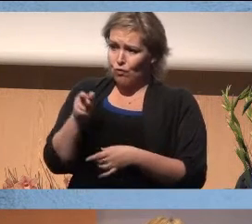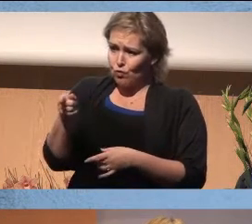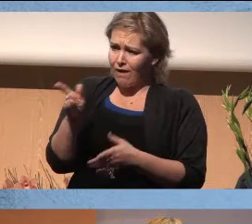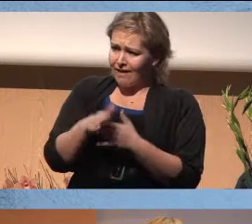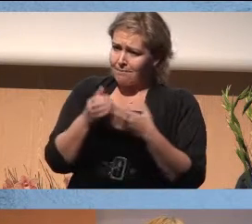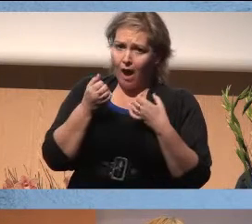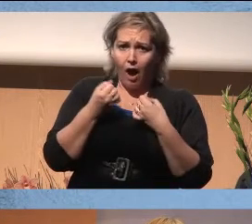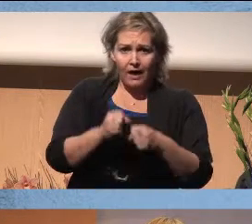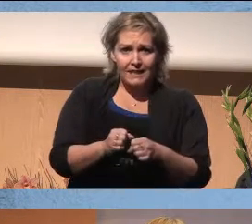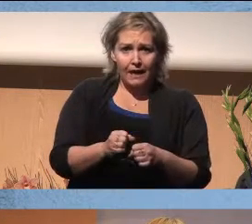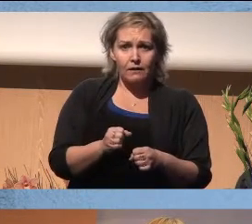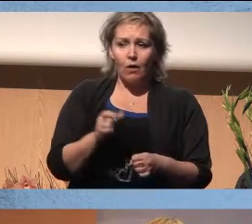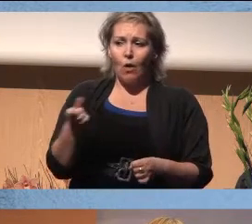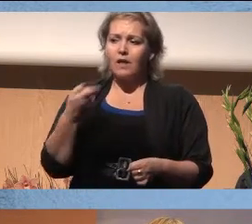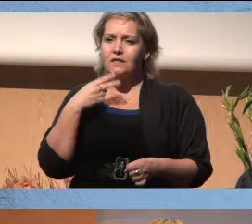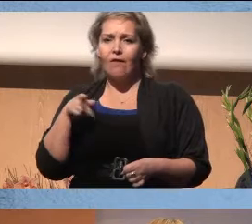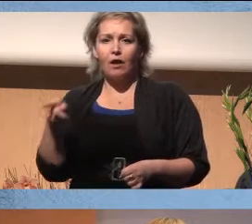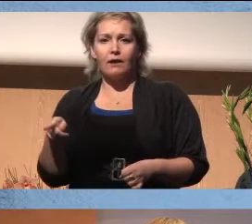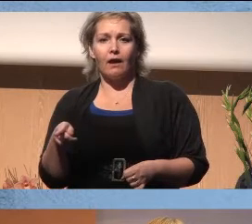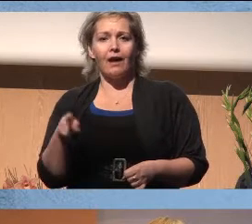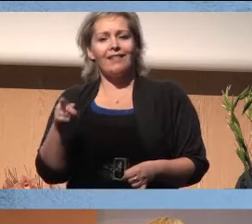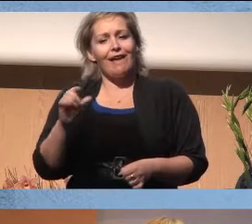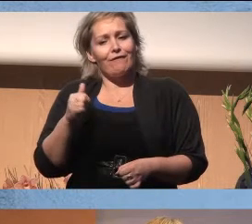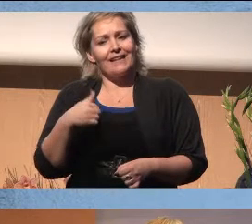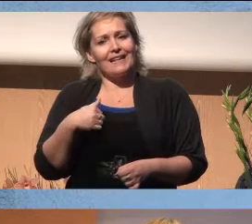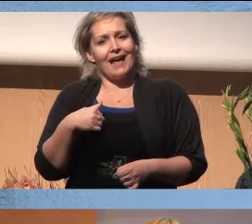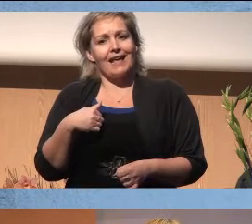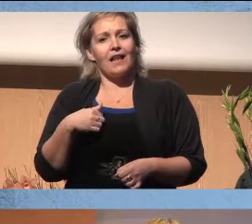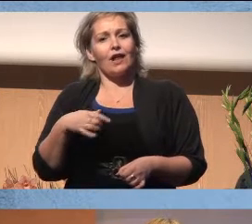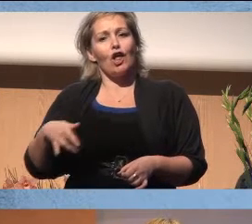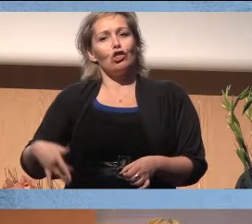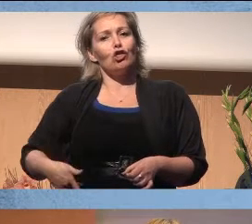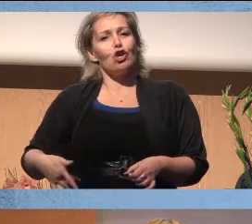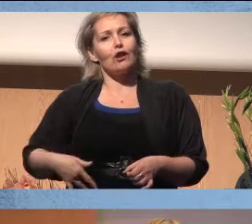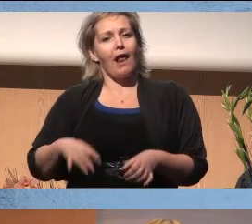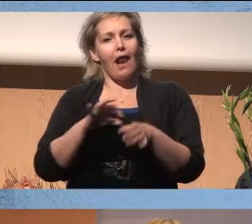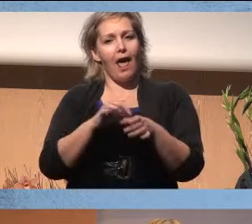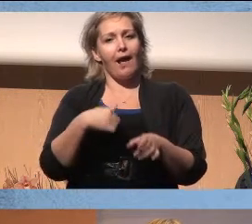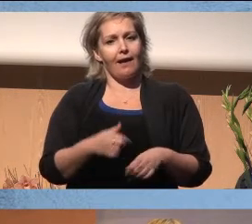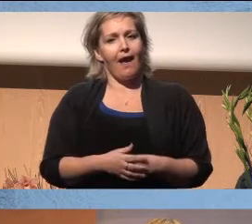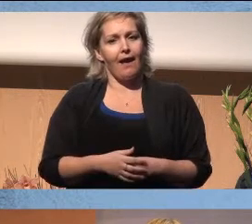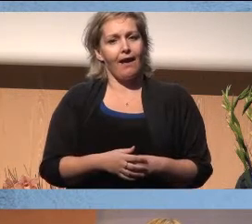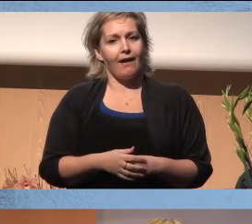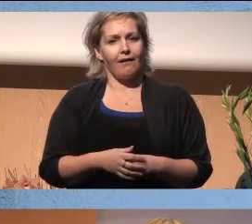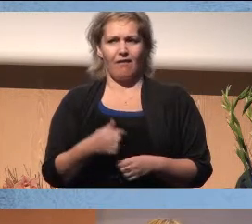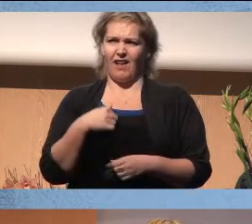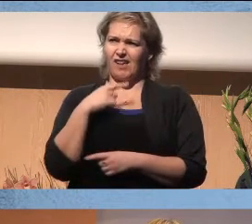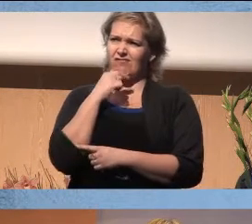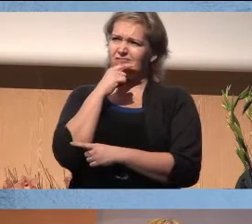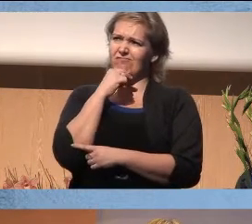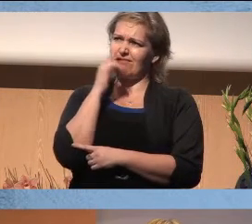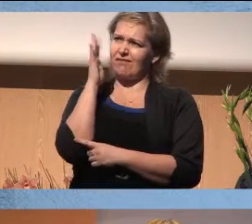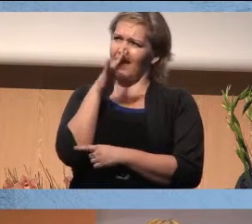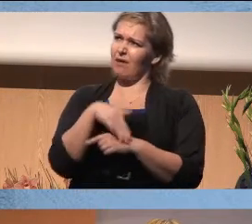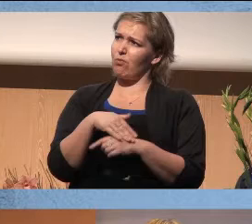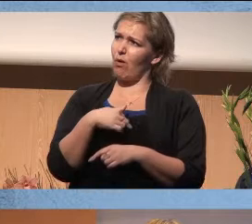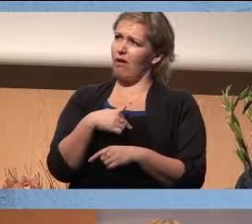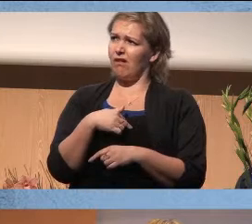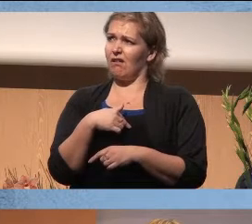vært engasjert? Og så svarte han, det er jo fordi jeg er nyrelege. Og det måtte jeg tenke litt på.